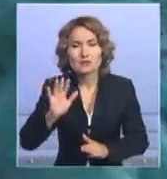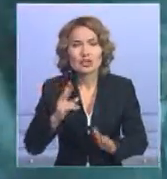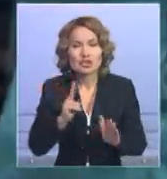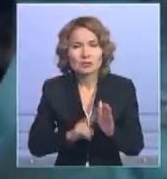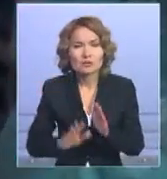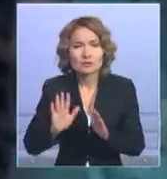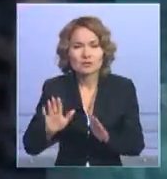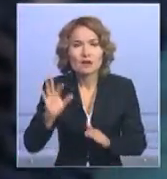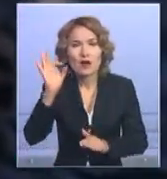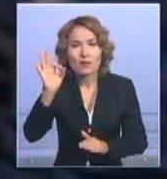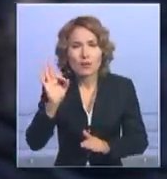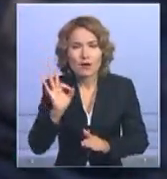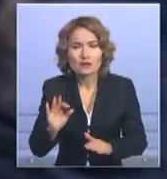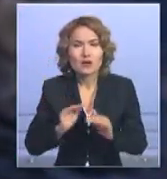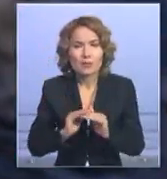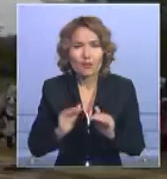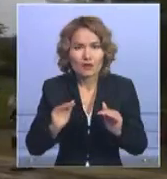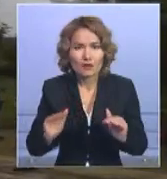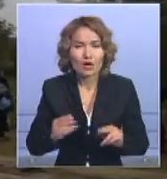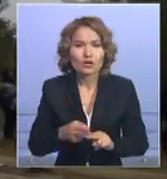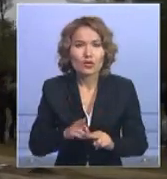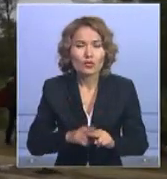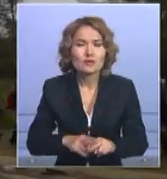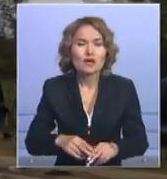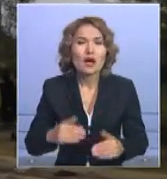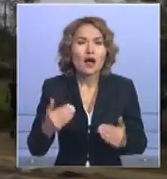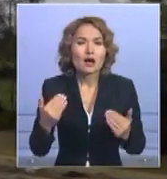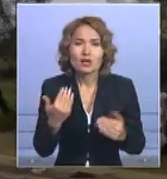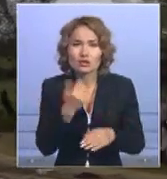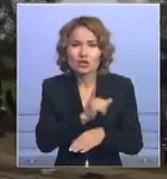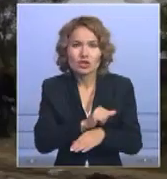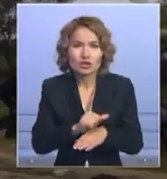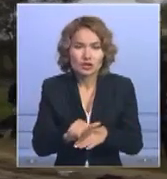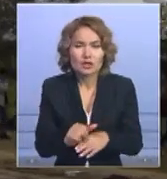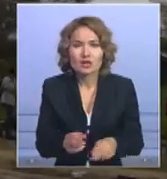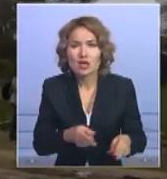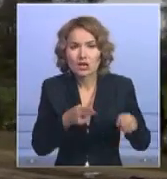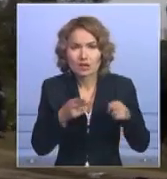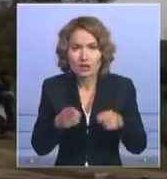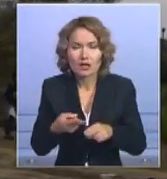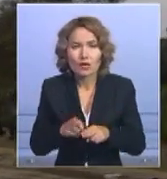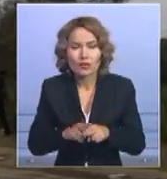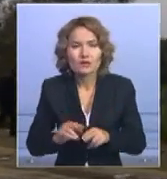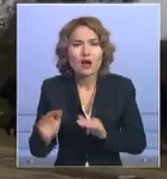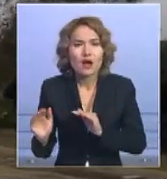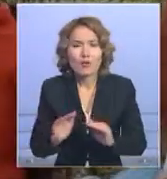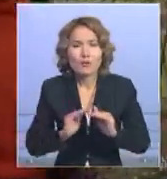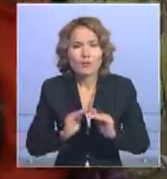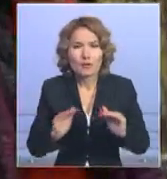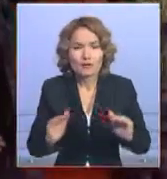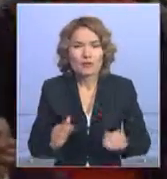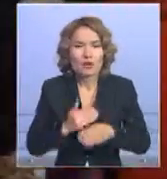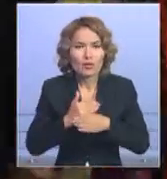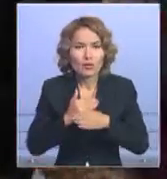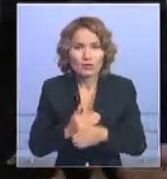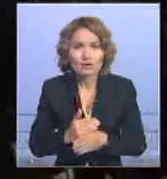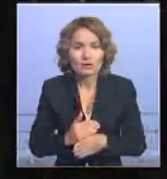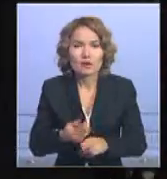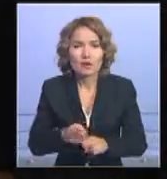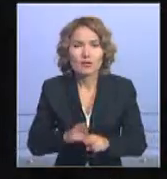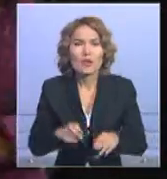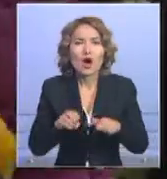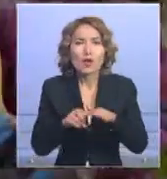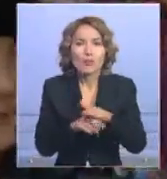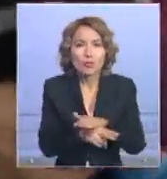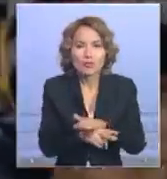елден шыққан. Олардың 50% көңілеген 7 мемлекет қабылдап отыр. Ең өкініштісі, жалпы босқындардың жарым-жартысына